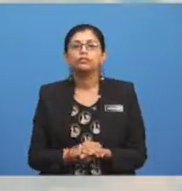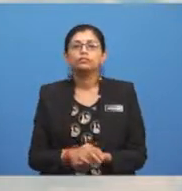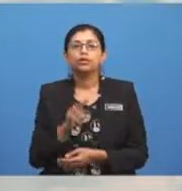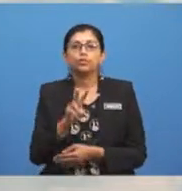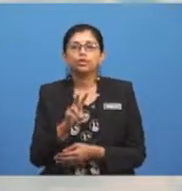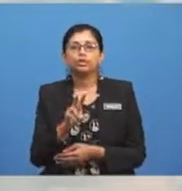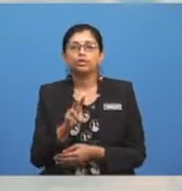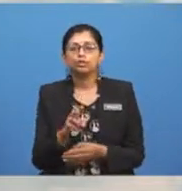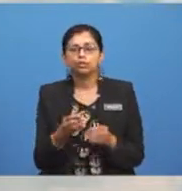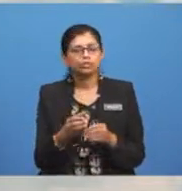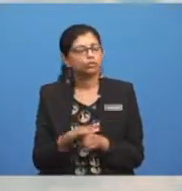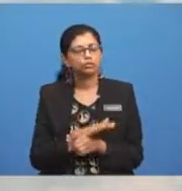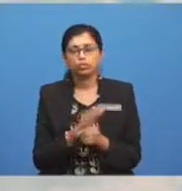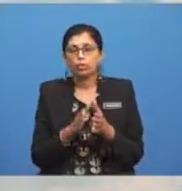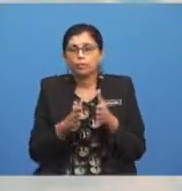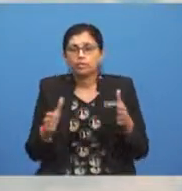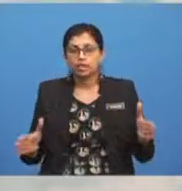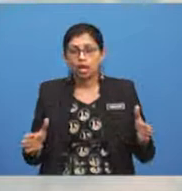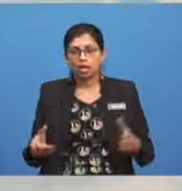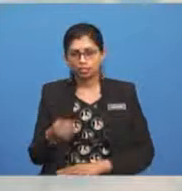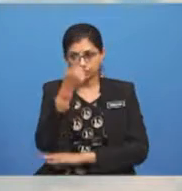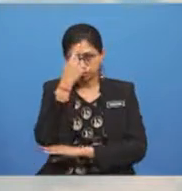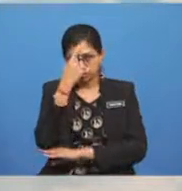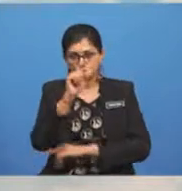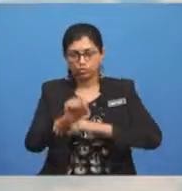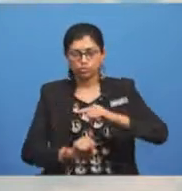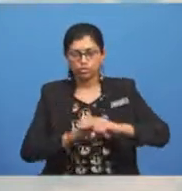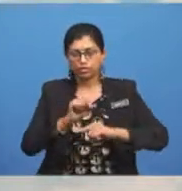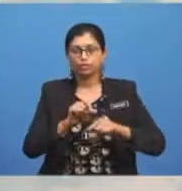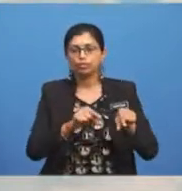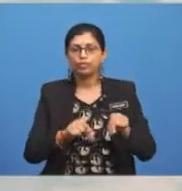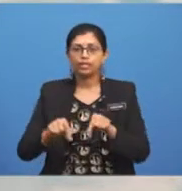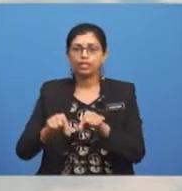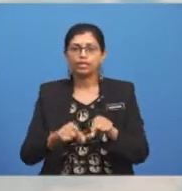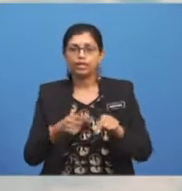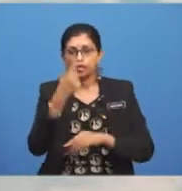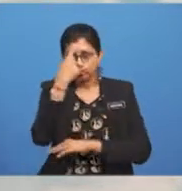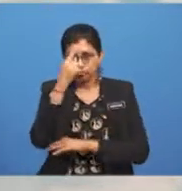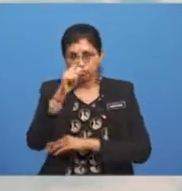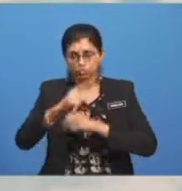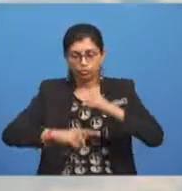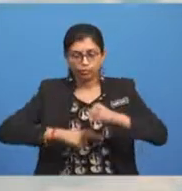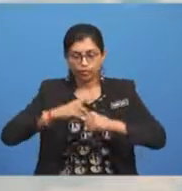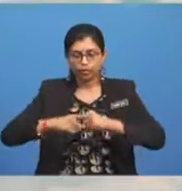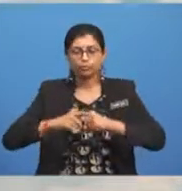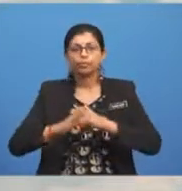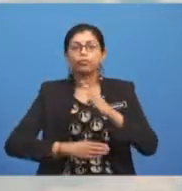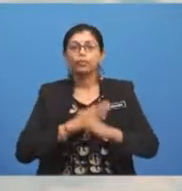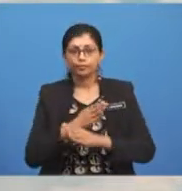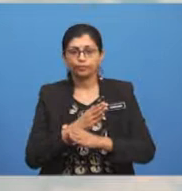cukup besar bagi satelit tersebut bergerak mengorbit bumi. Jika laju satelit